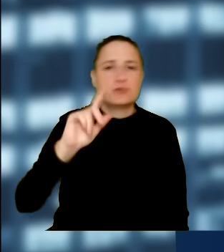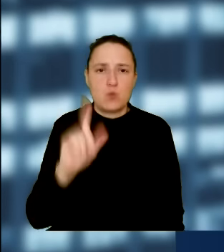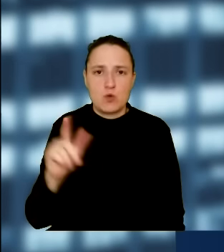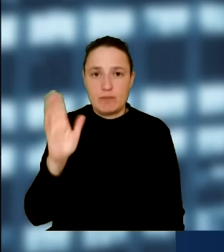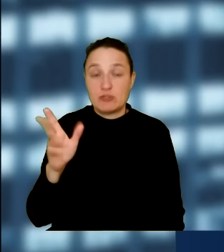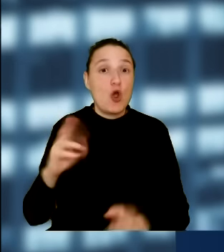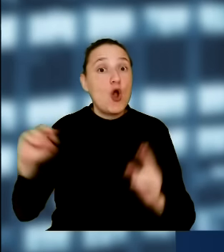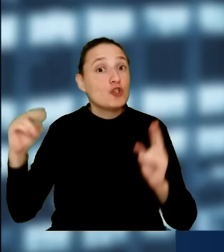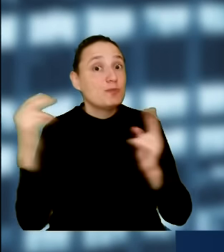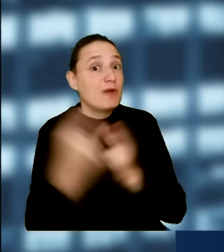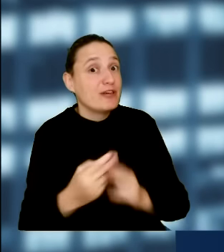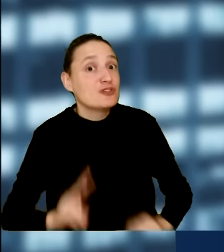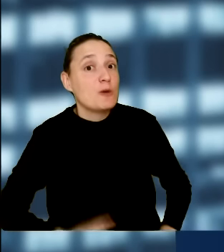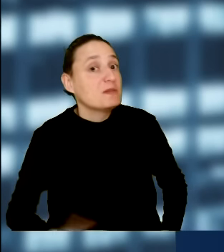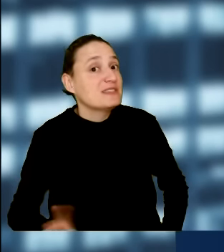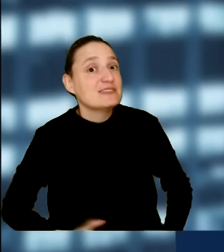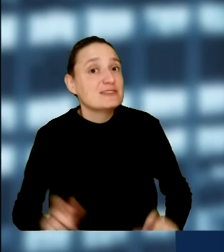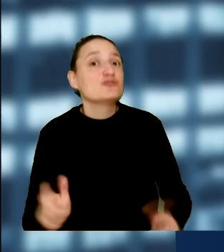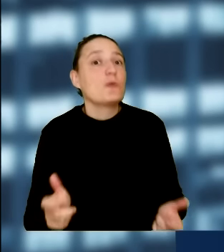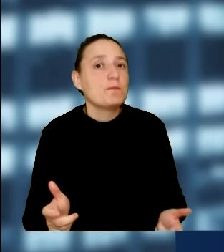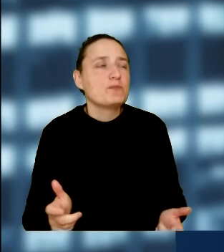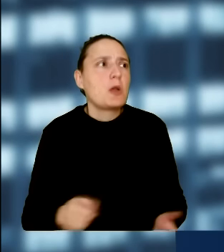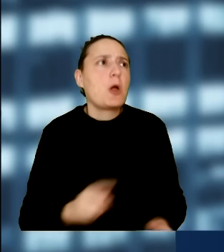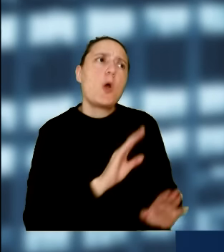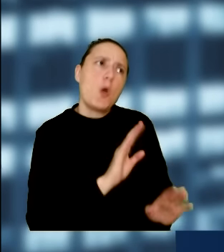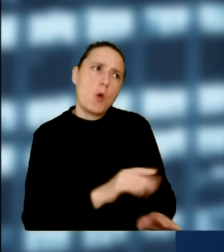odpowiedział pan minister Siemoniak. Pani redaktor Justyna